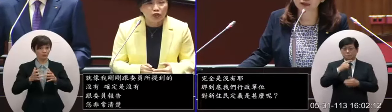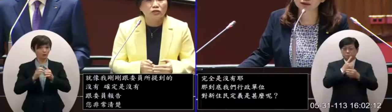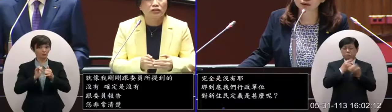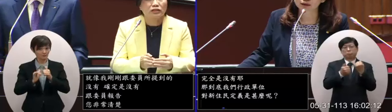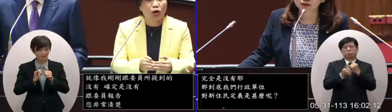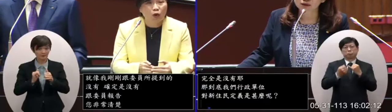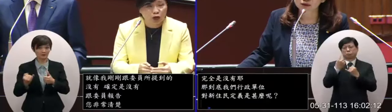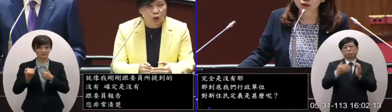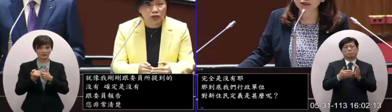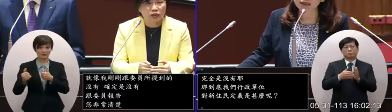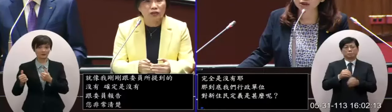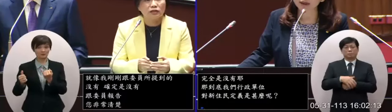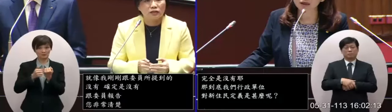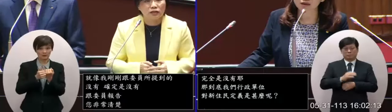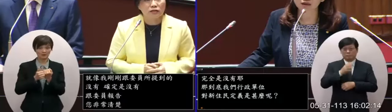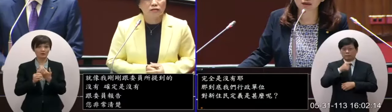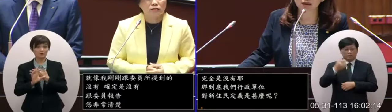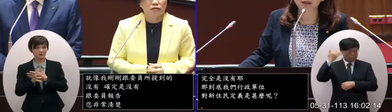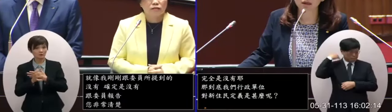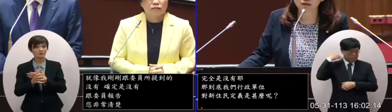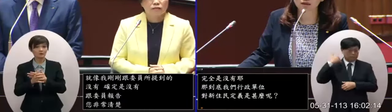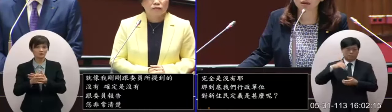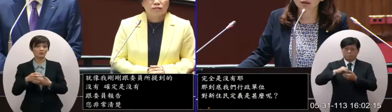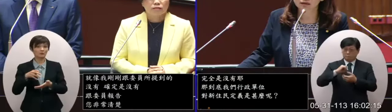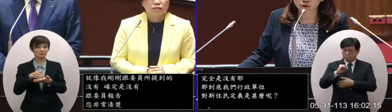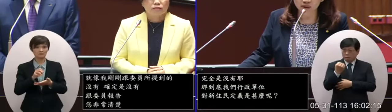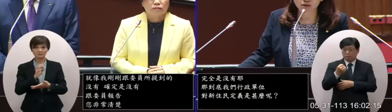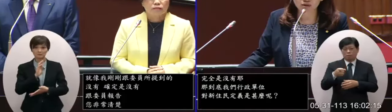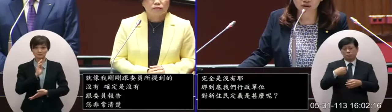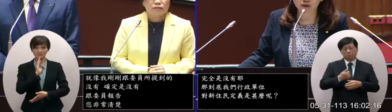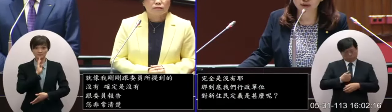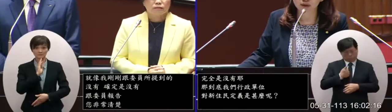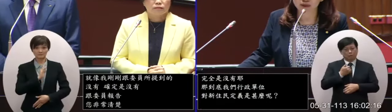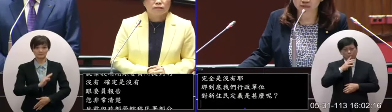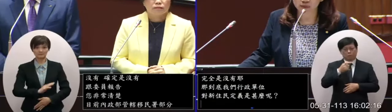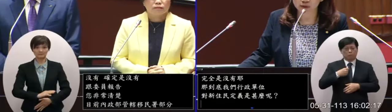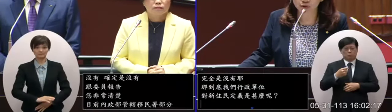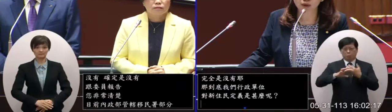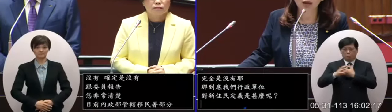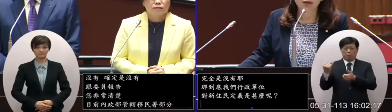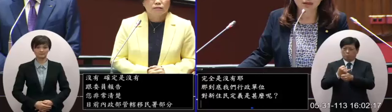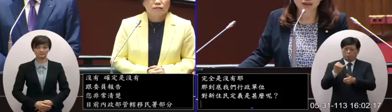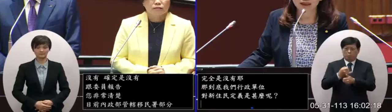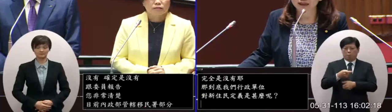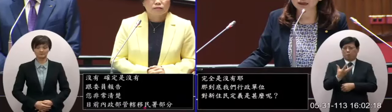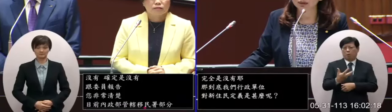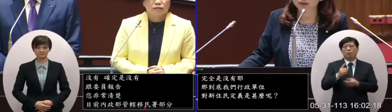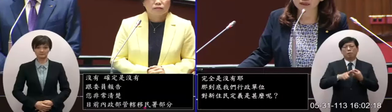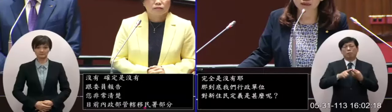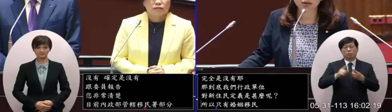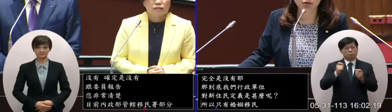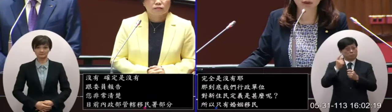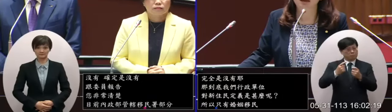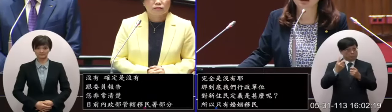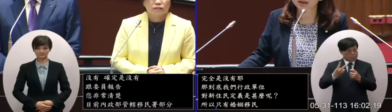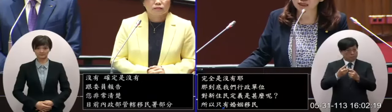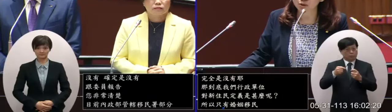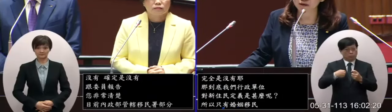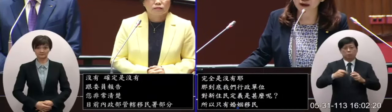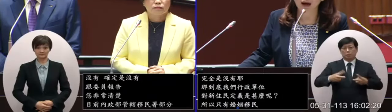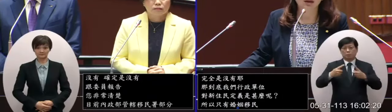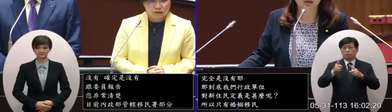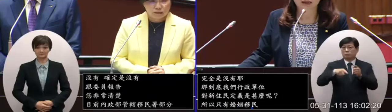国籍，或者是其他外国籍。 可是那是因为早期的定义，因为早期确实是以婚姻移民为主。那这一两年我们已经修了